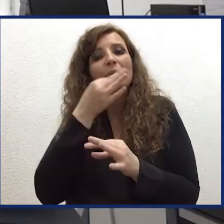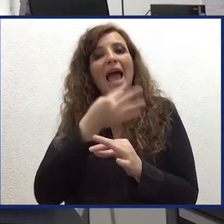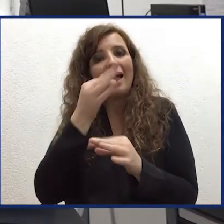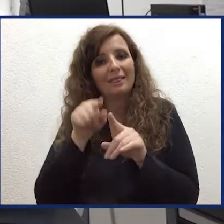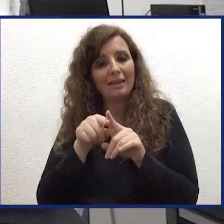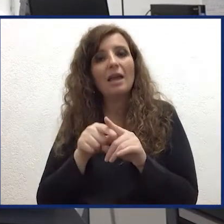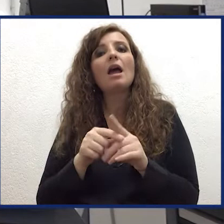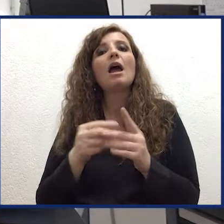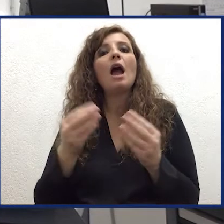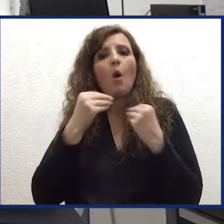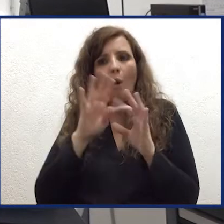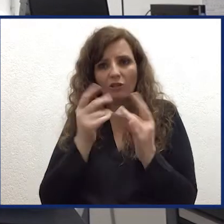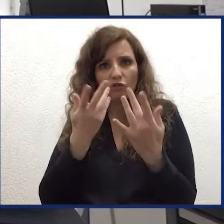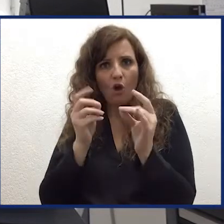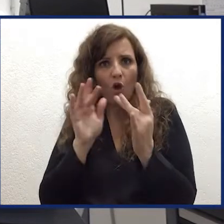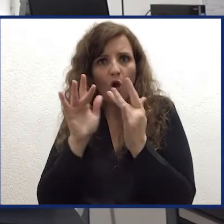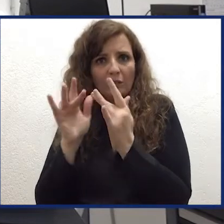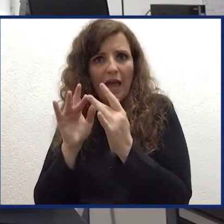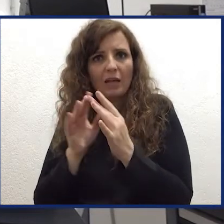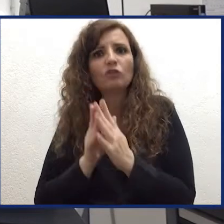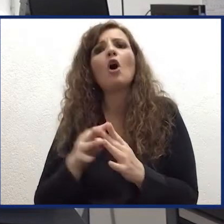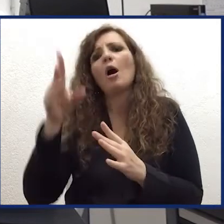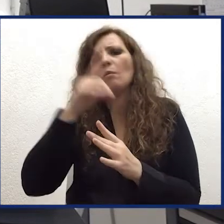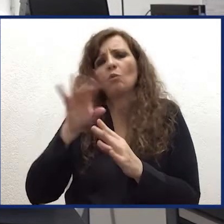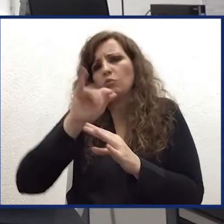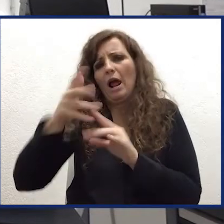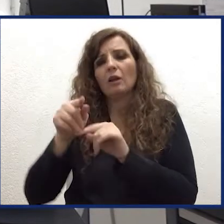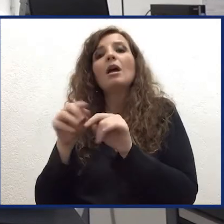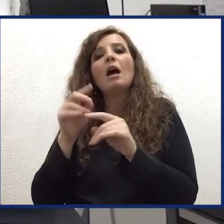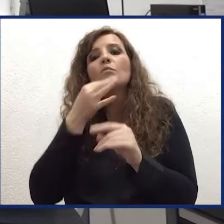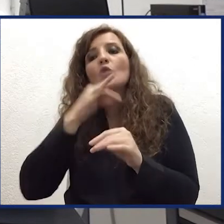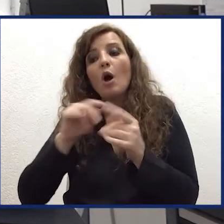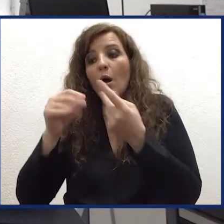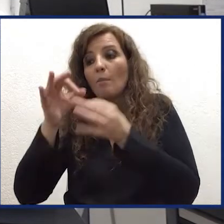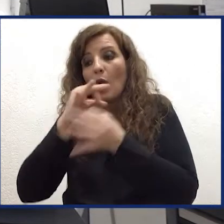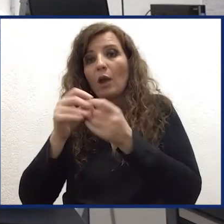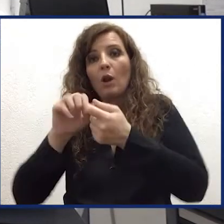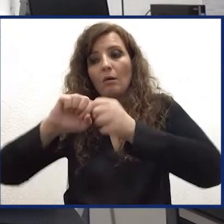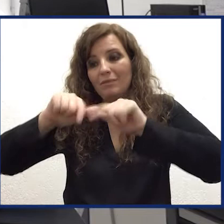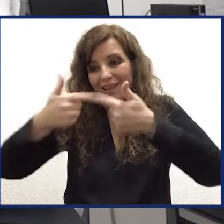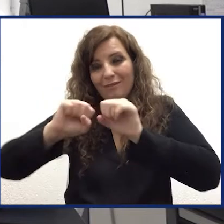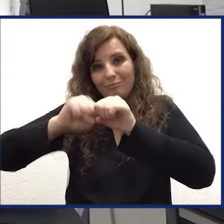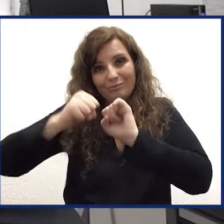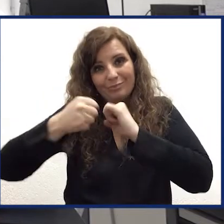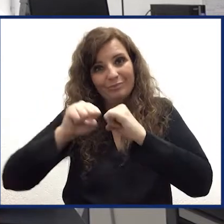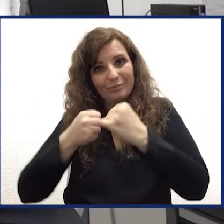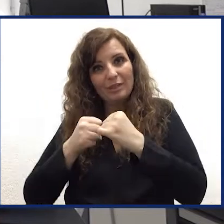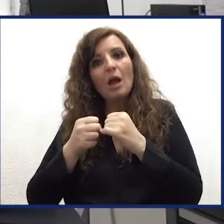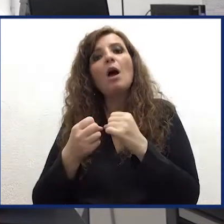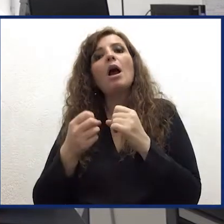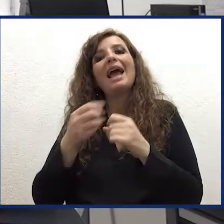piante e riesce, quando viene a contatto con il polifenolo o l'europeina, a degradare questa molecola con la produzione di